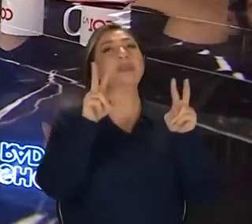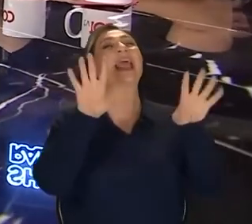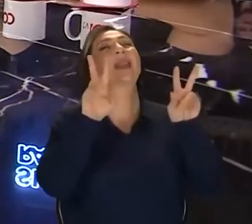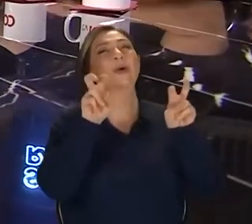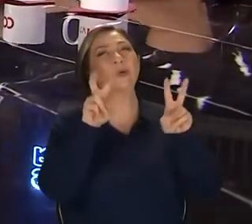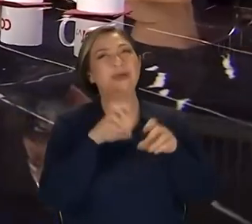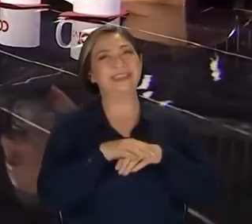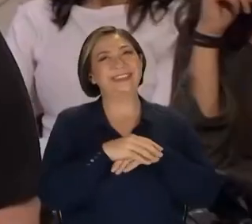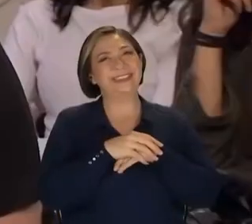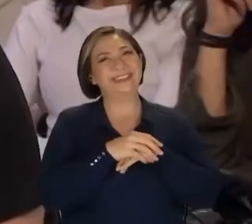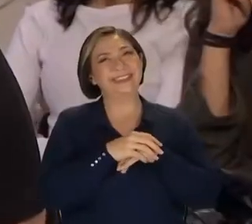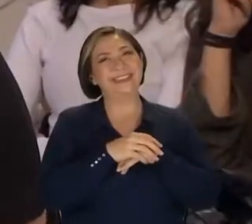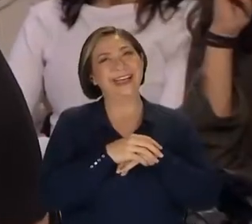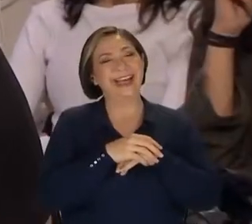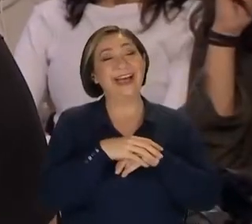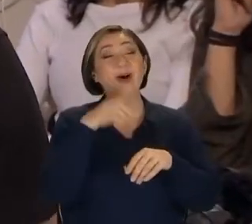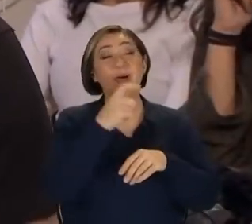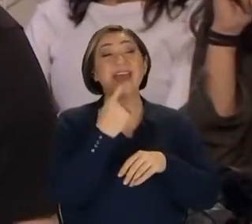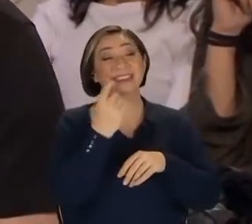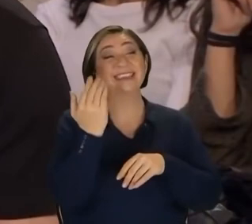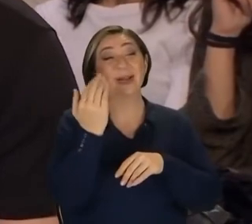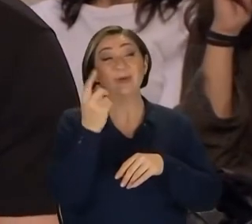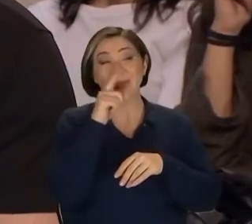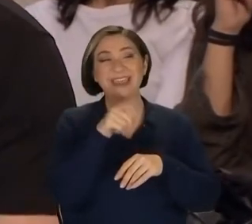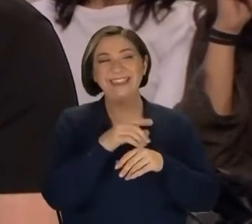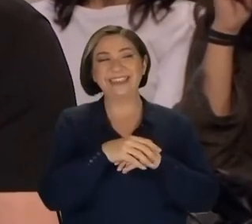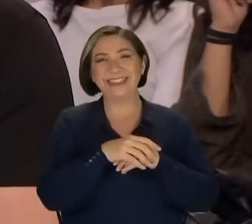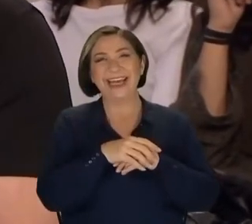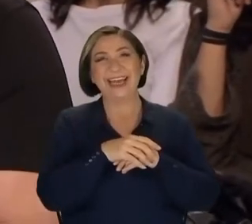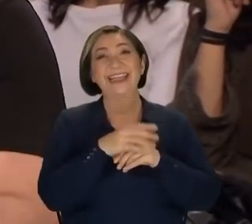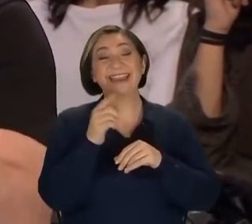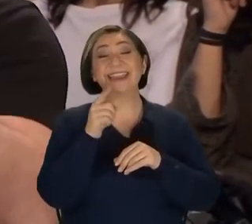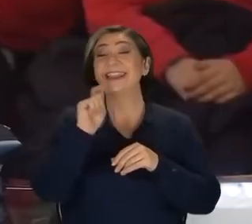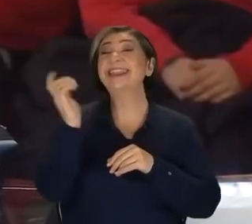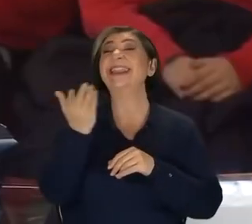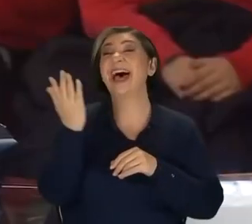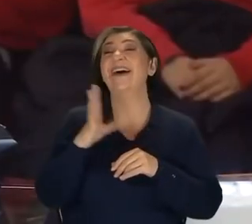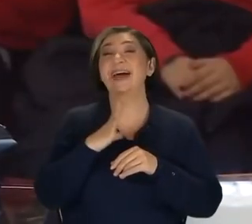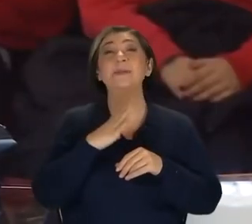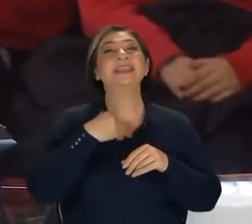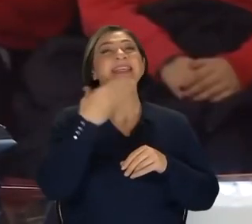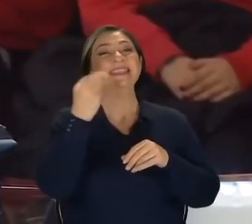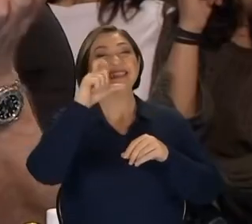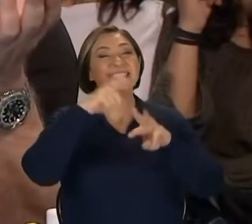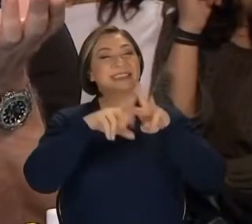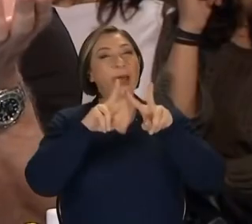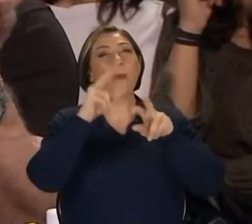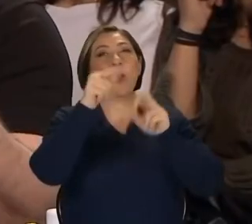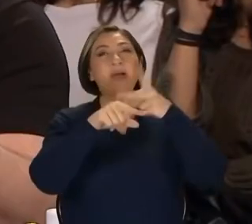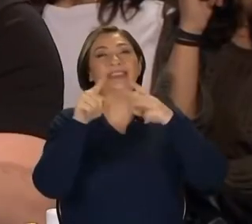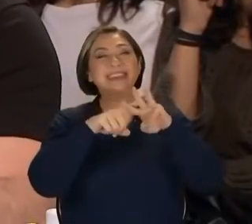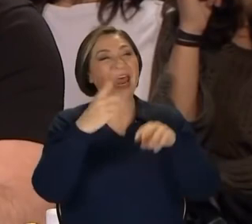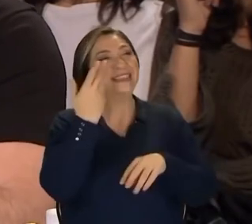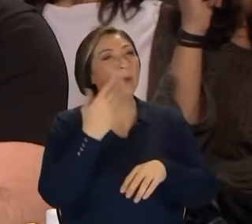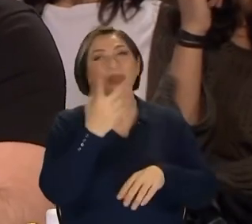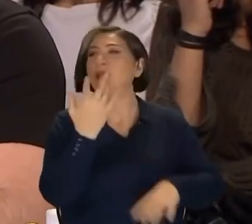çünkü o yaş geliyordu onun için. Yani biz bir gençliğimizde böyle Cem Özer'i izlerken ne olur ya neler diyor